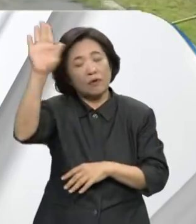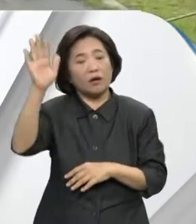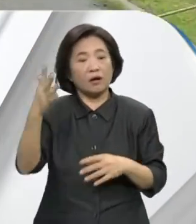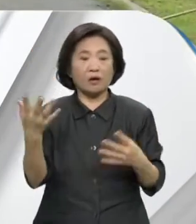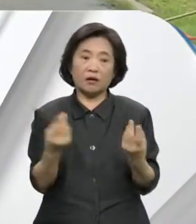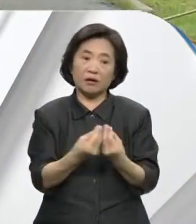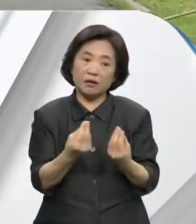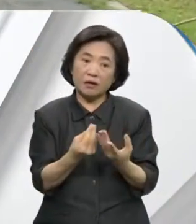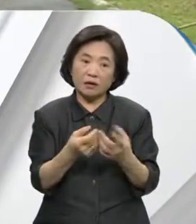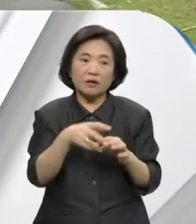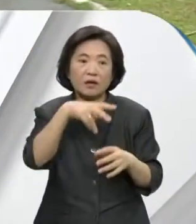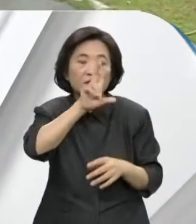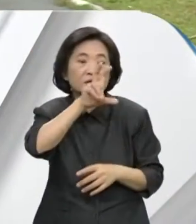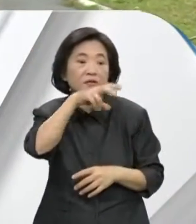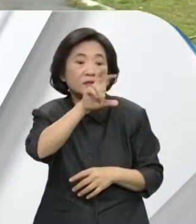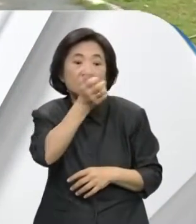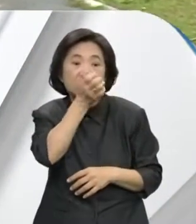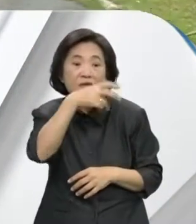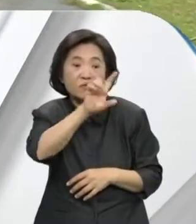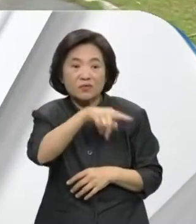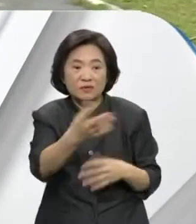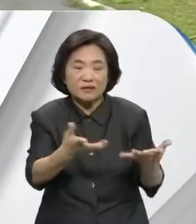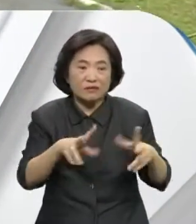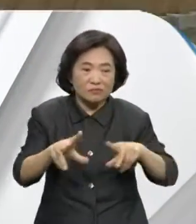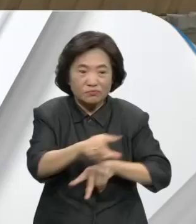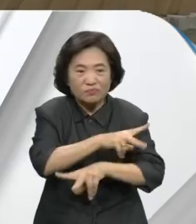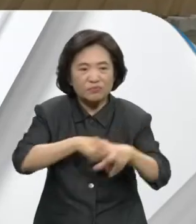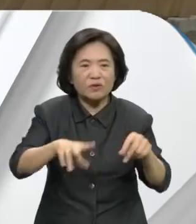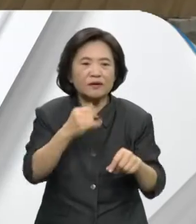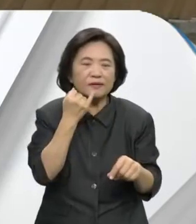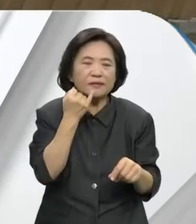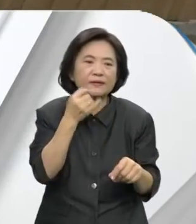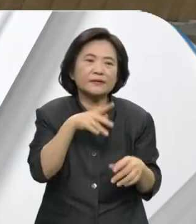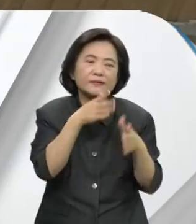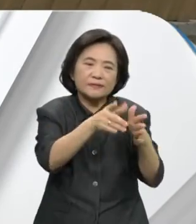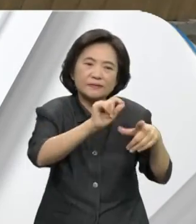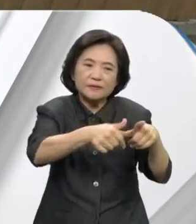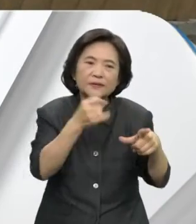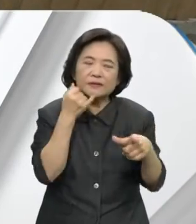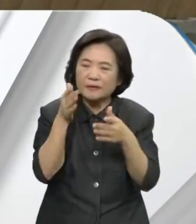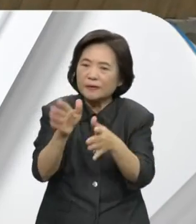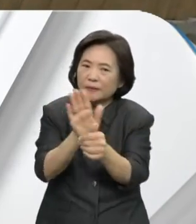赢。另外，师傅问题，县政府每月强压榨招犯片提出生态